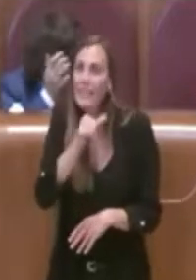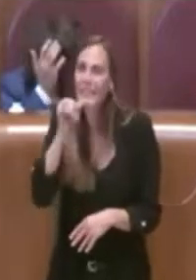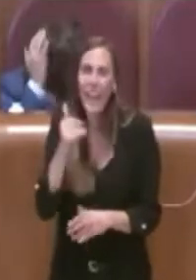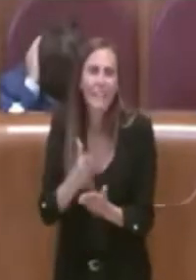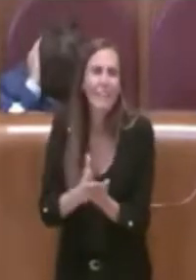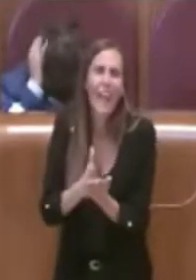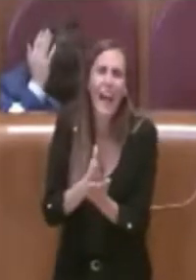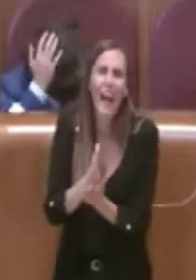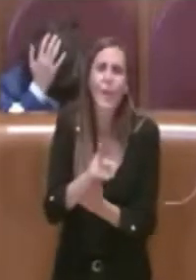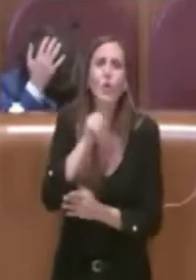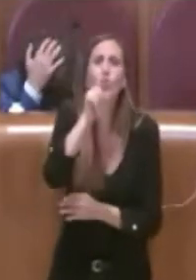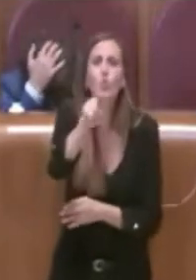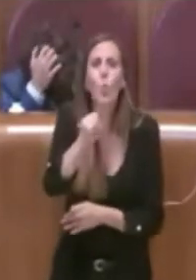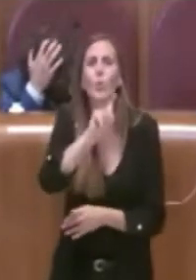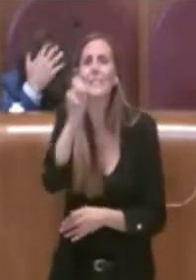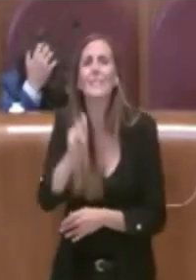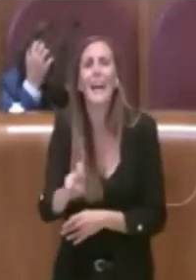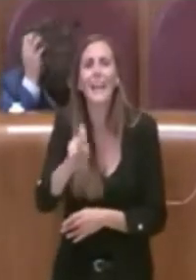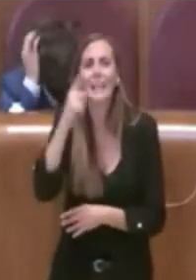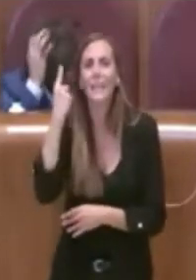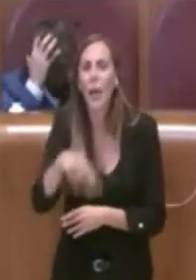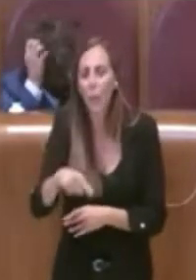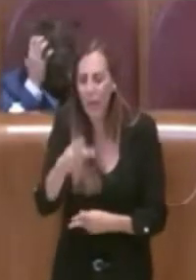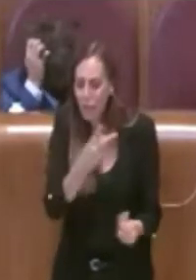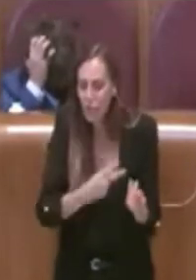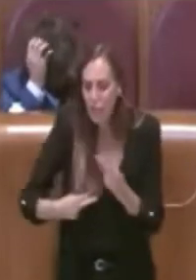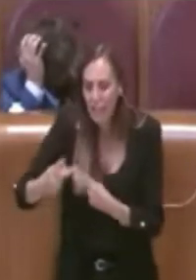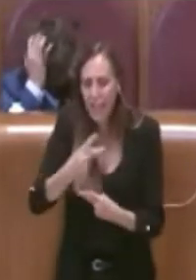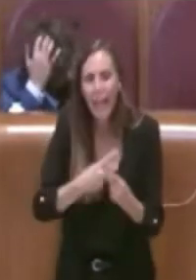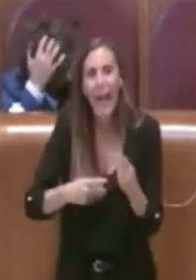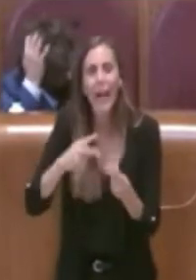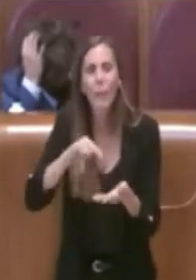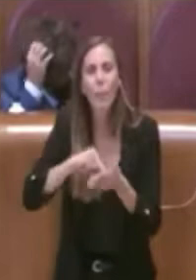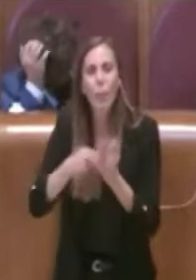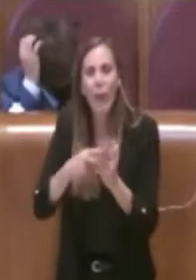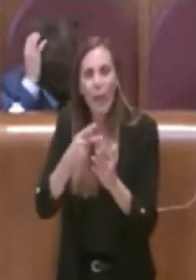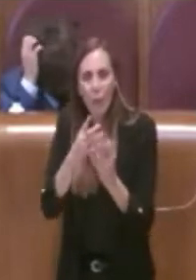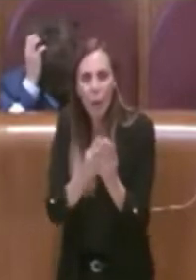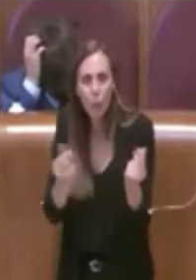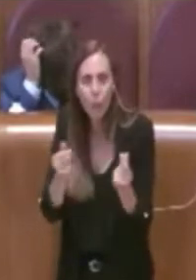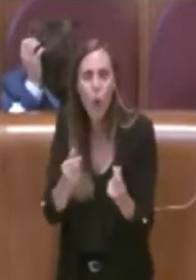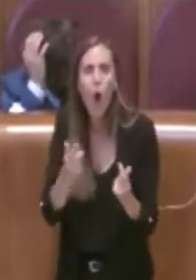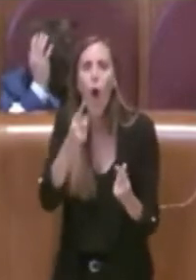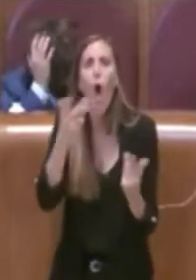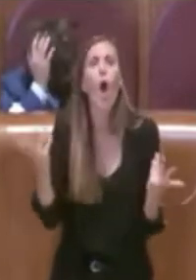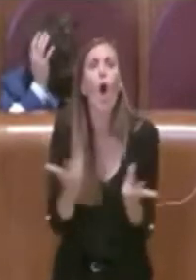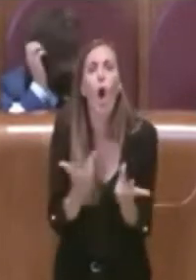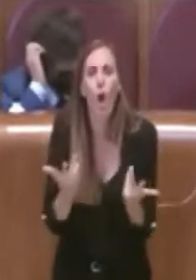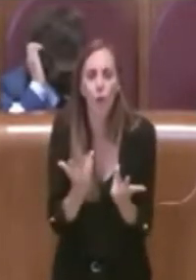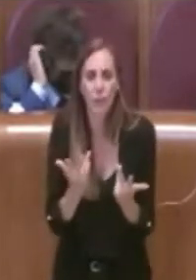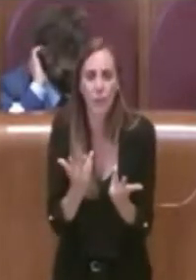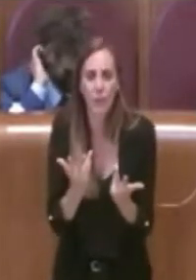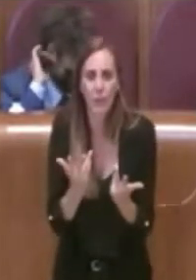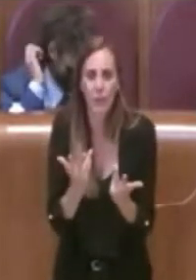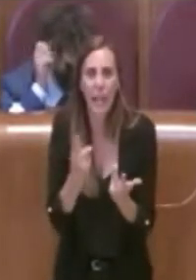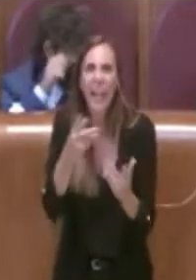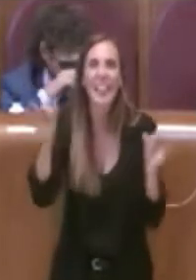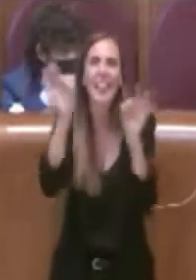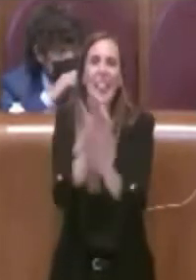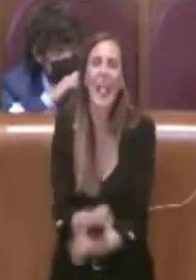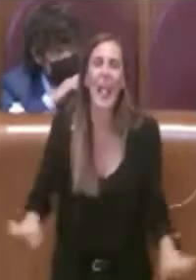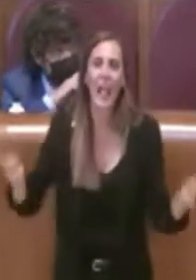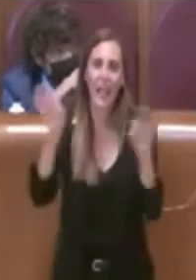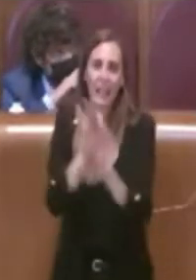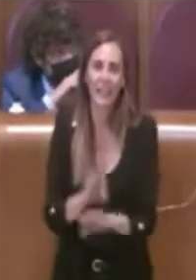risolvere il problema oggi non sta facendo nulla assolutamente nulla tanto voglio dire alla fine